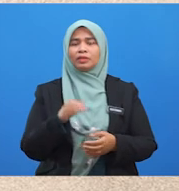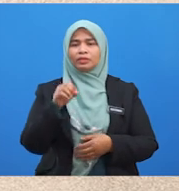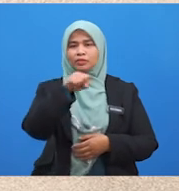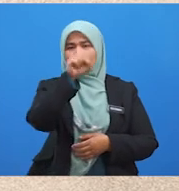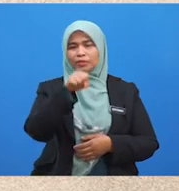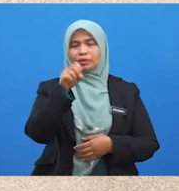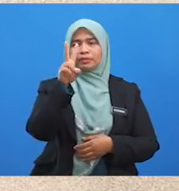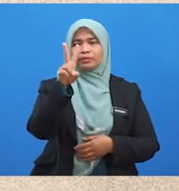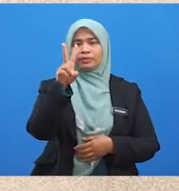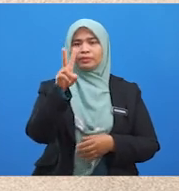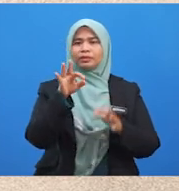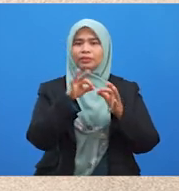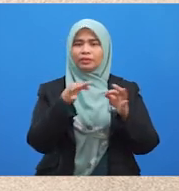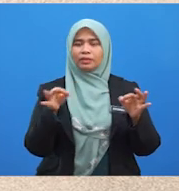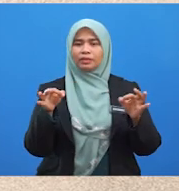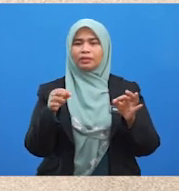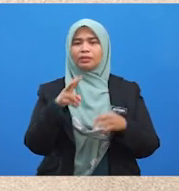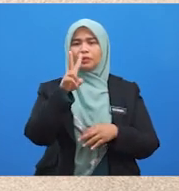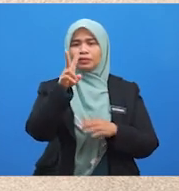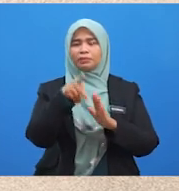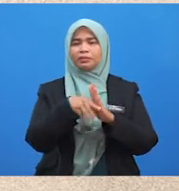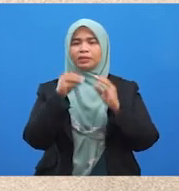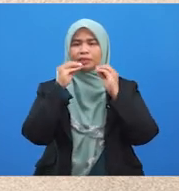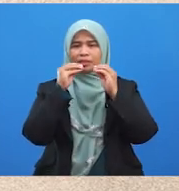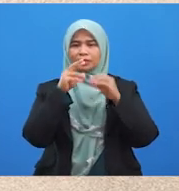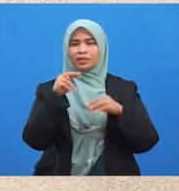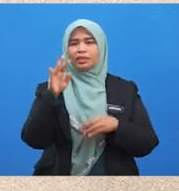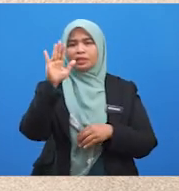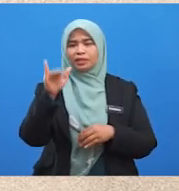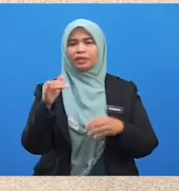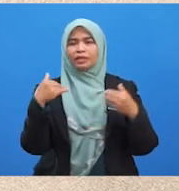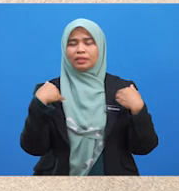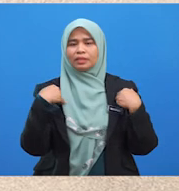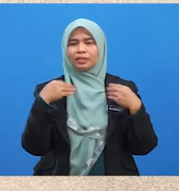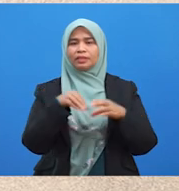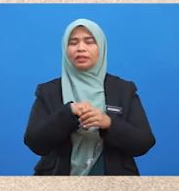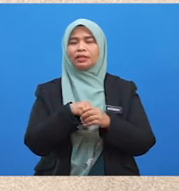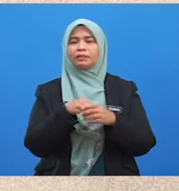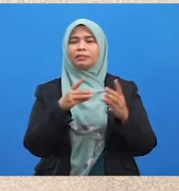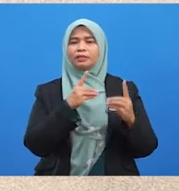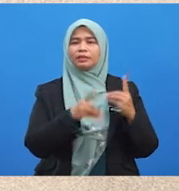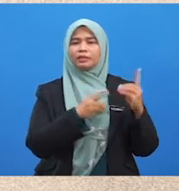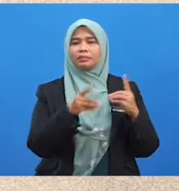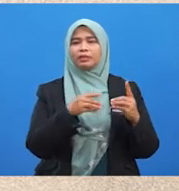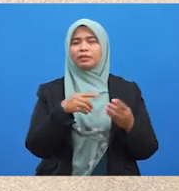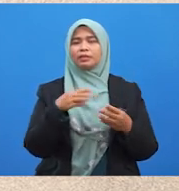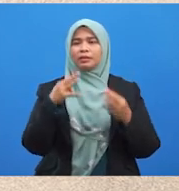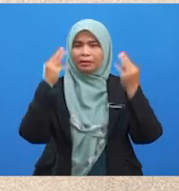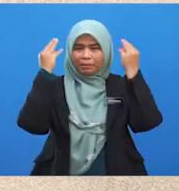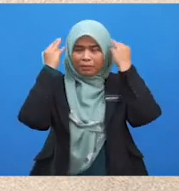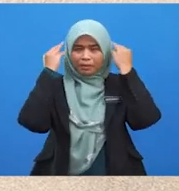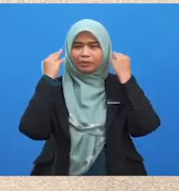Soalan kedua. Huraikan dua pengajaran yang terdapat dalam drama Mahkamah.